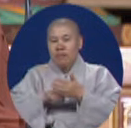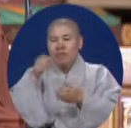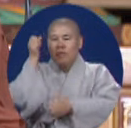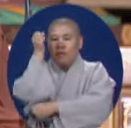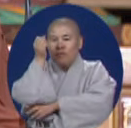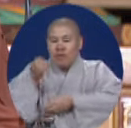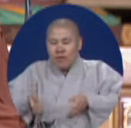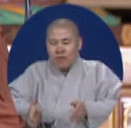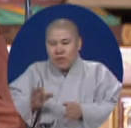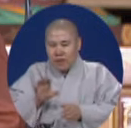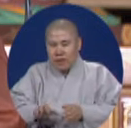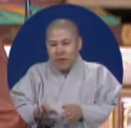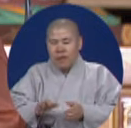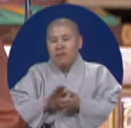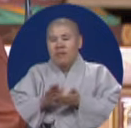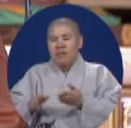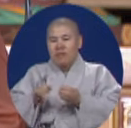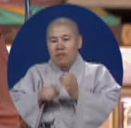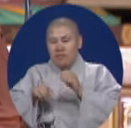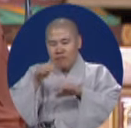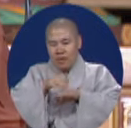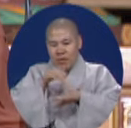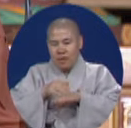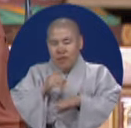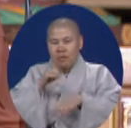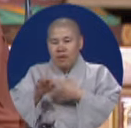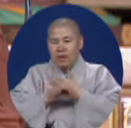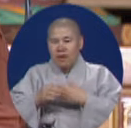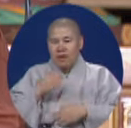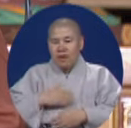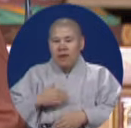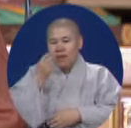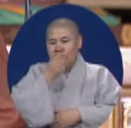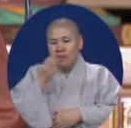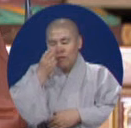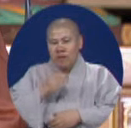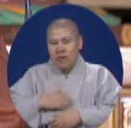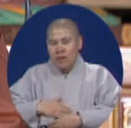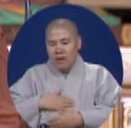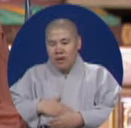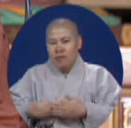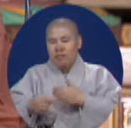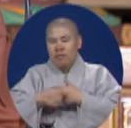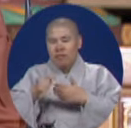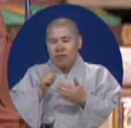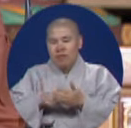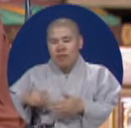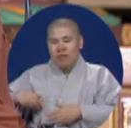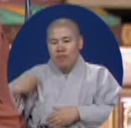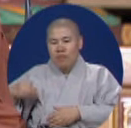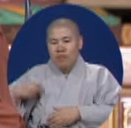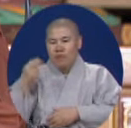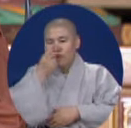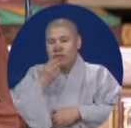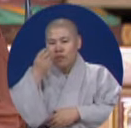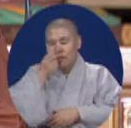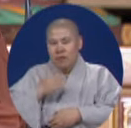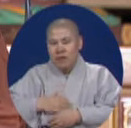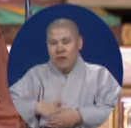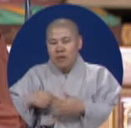그래서 수행이라고 하는 것은 알 줄 아는 마음에서 모를 줄 아는 마음으로